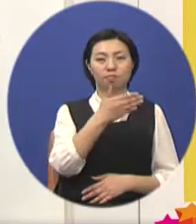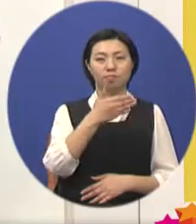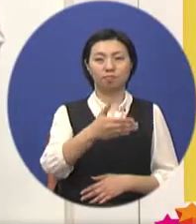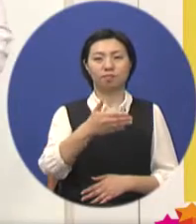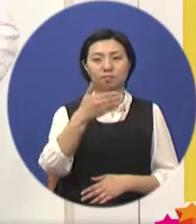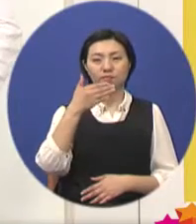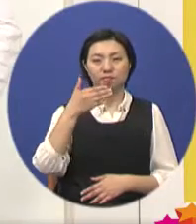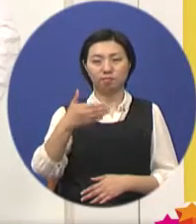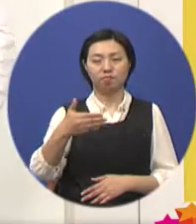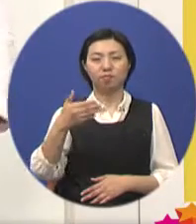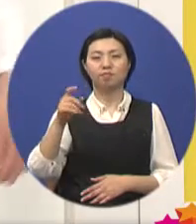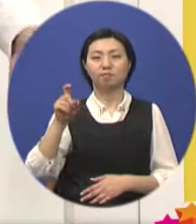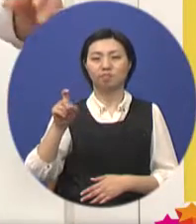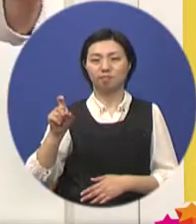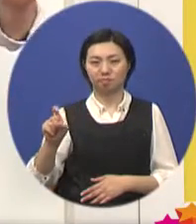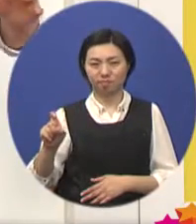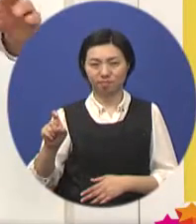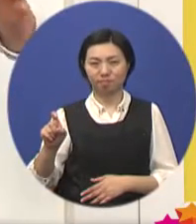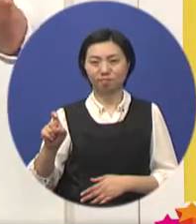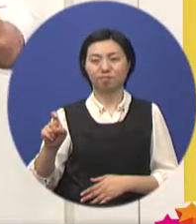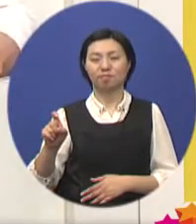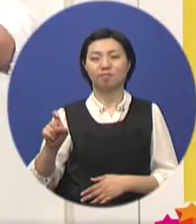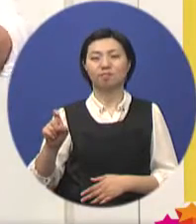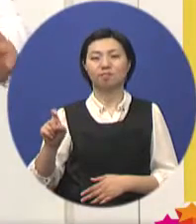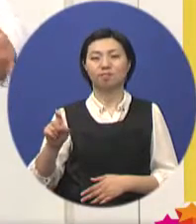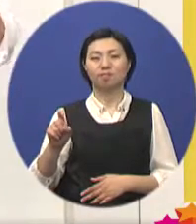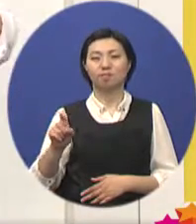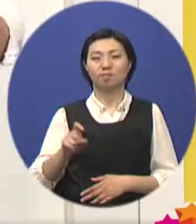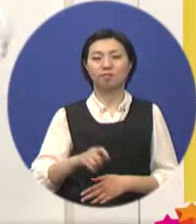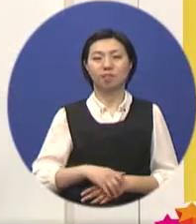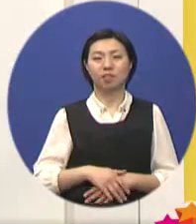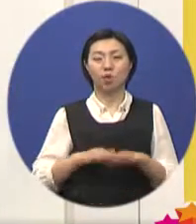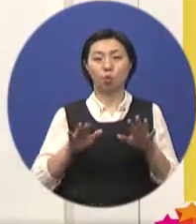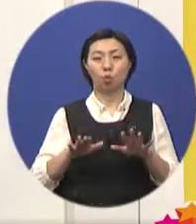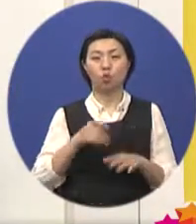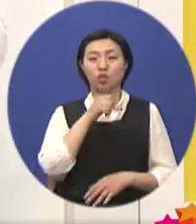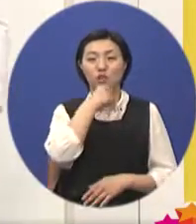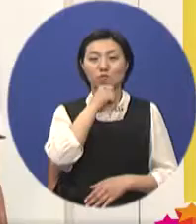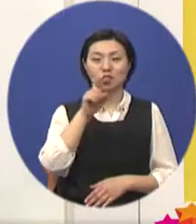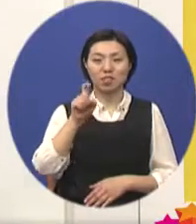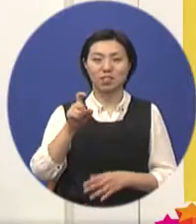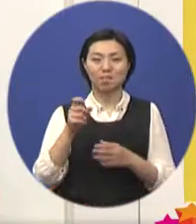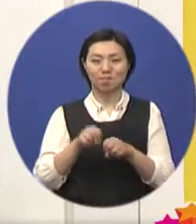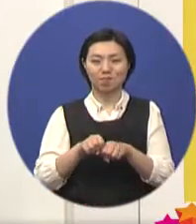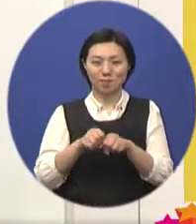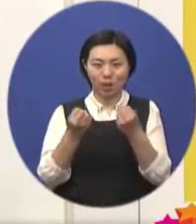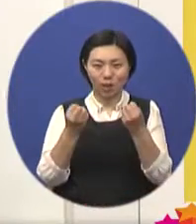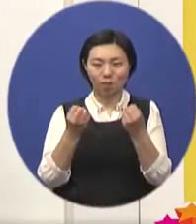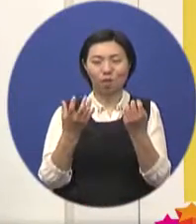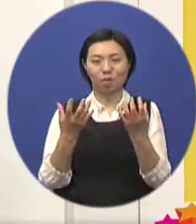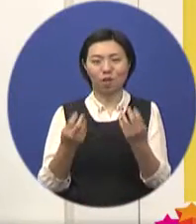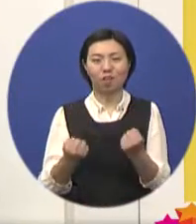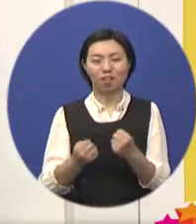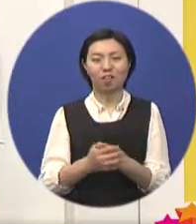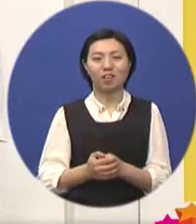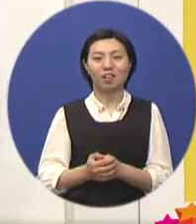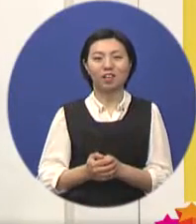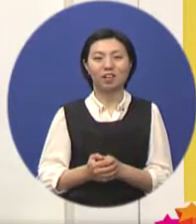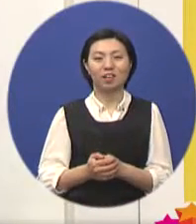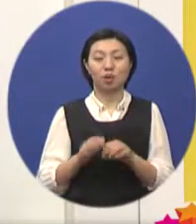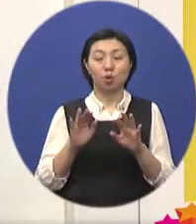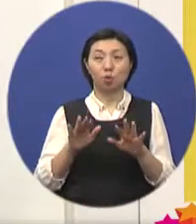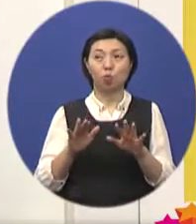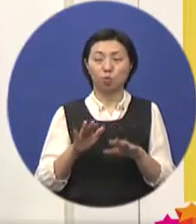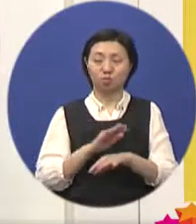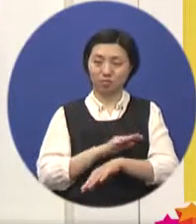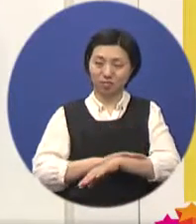9점, 9점, 9점, 보너스 10점이로구나. 네. 오늘 10점 대박입니다. 오, 오늘 왜 이렇게들 네. 잘하시죠? 이효정